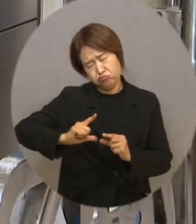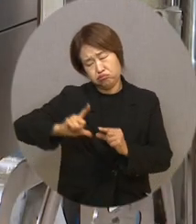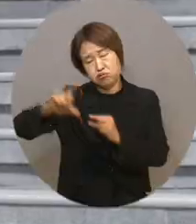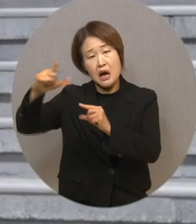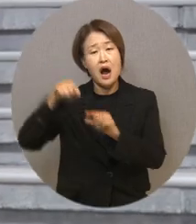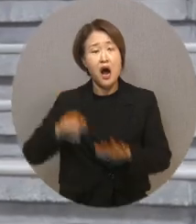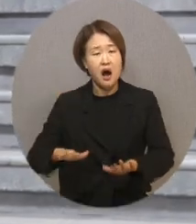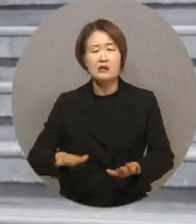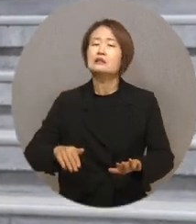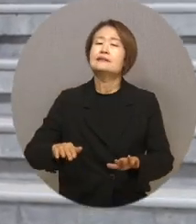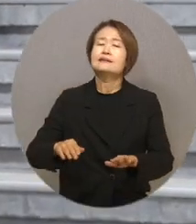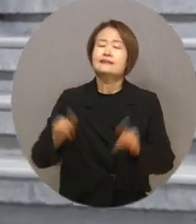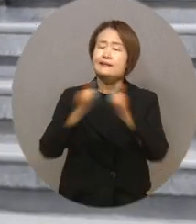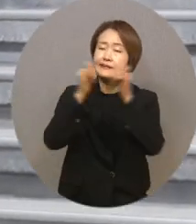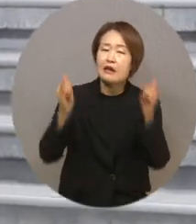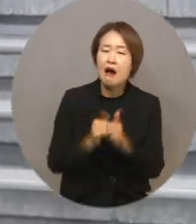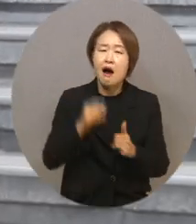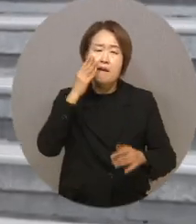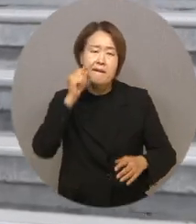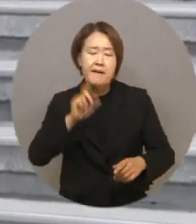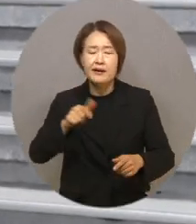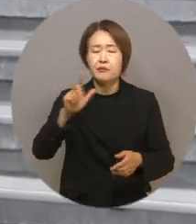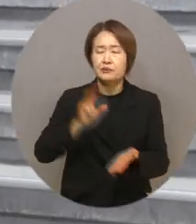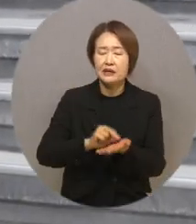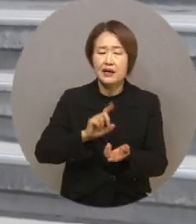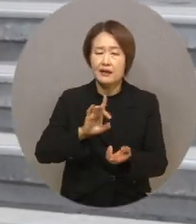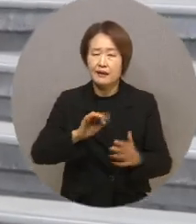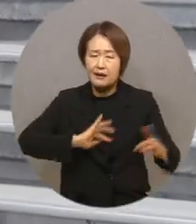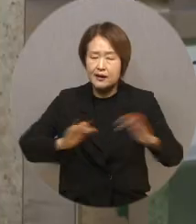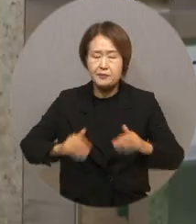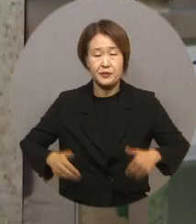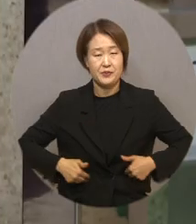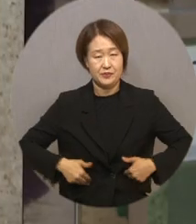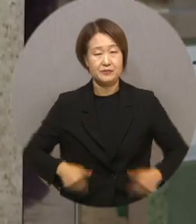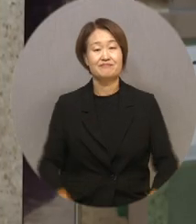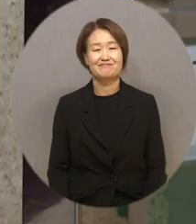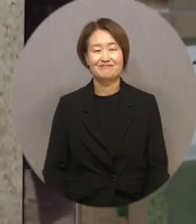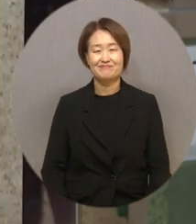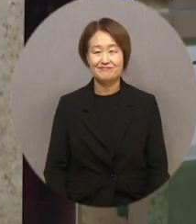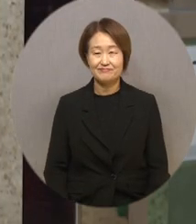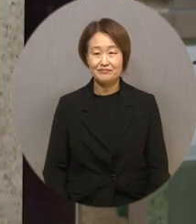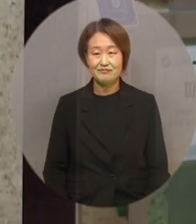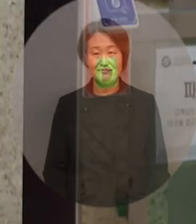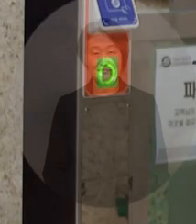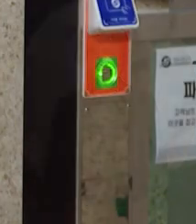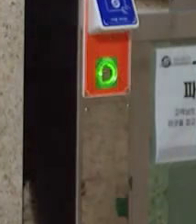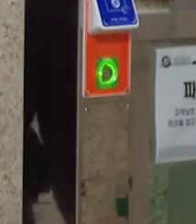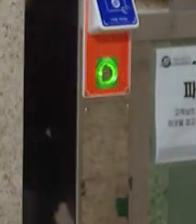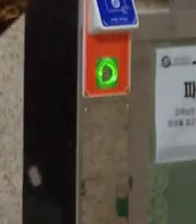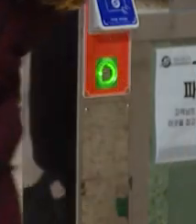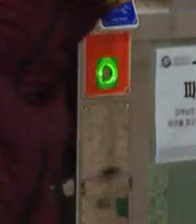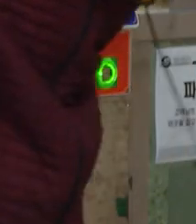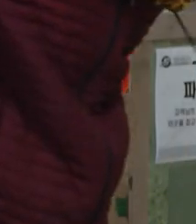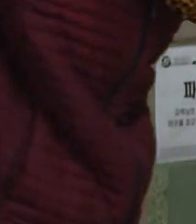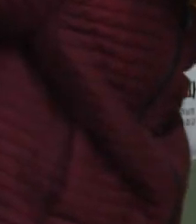전반에 대해 사회의 원활한 논의가 이루어지기를 기대해봅니다. 복지TV 뉴스 김은별입니다.